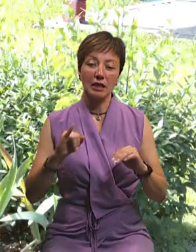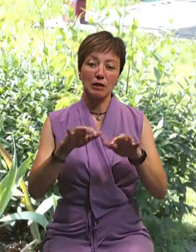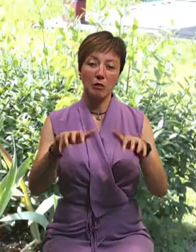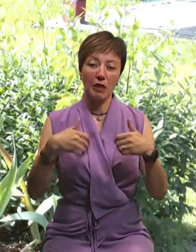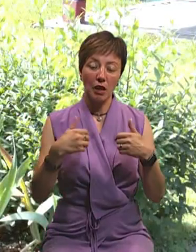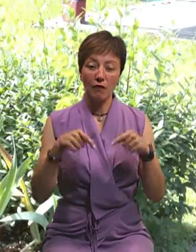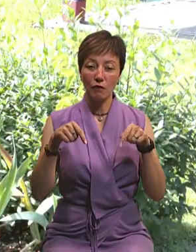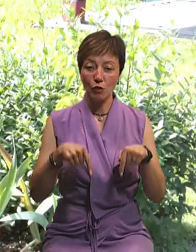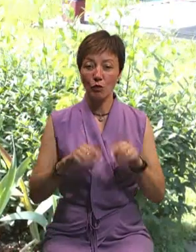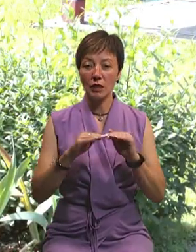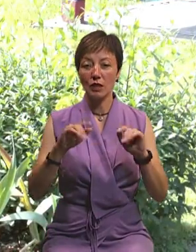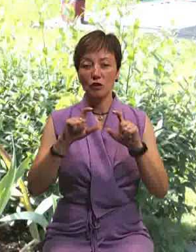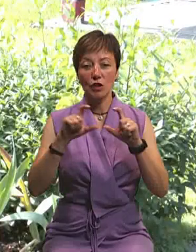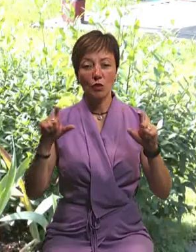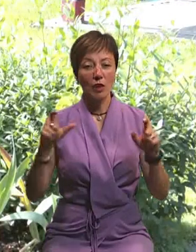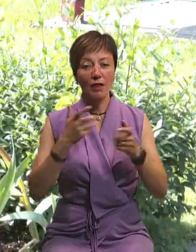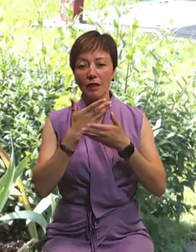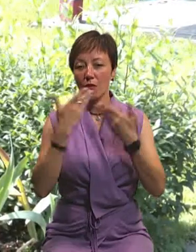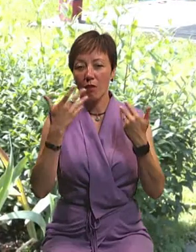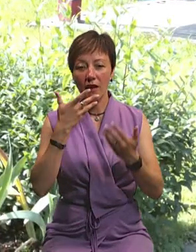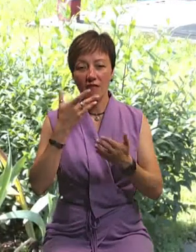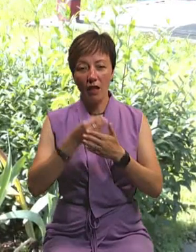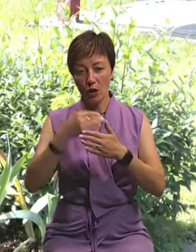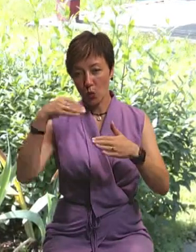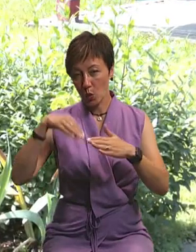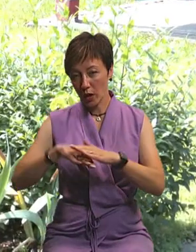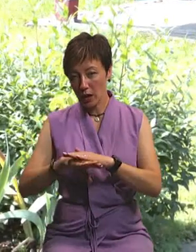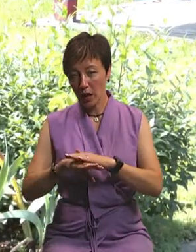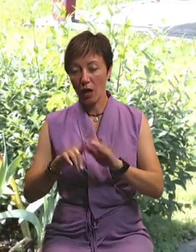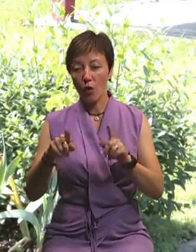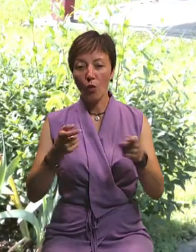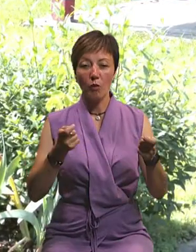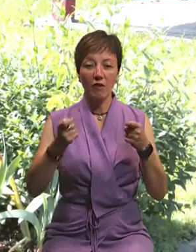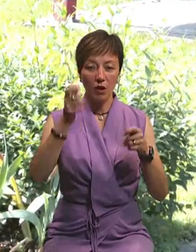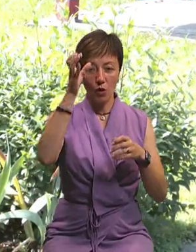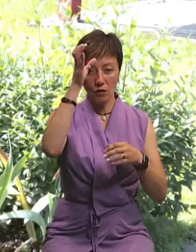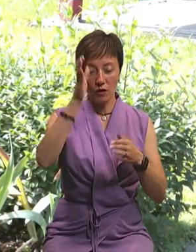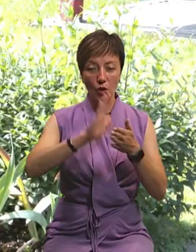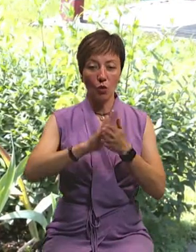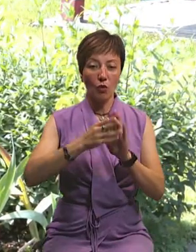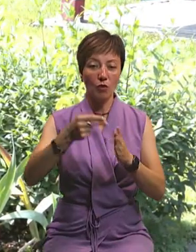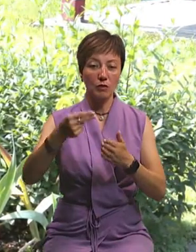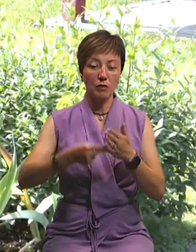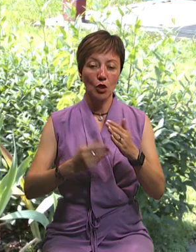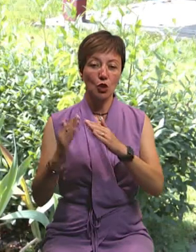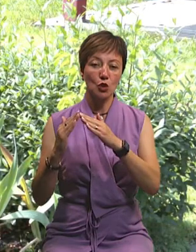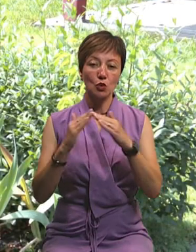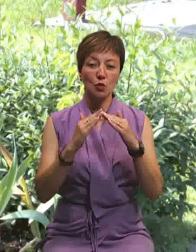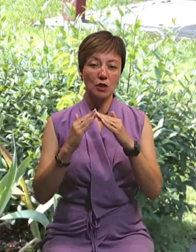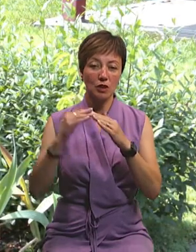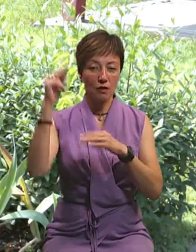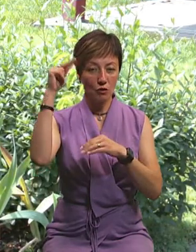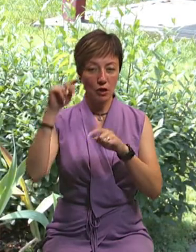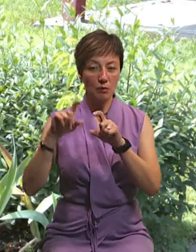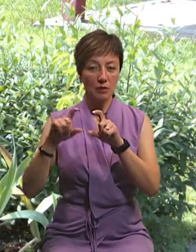у цьому дитячому садку має власного укриття тому управління освіти заключило договір із сусіднім навчальним